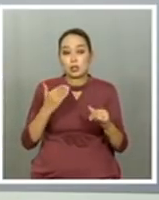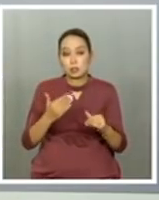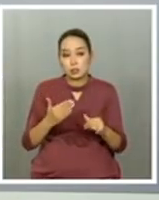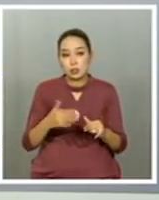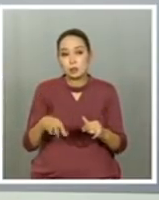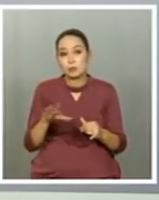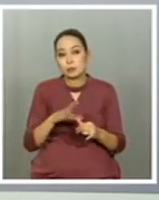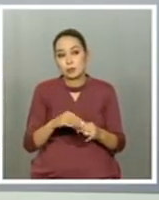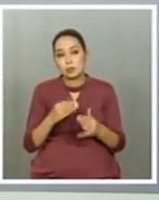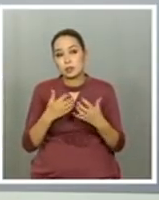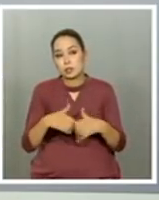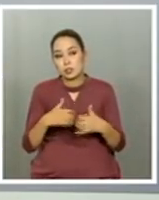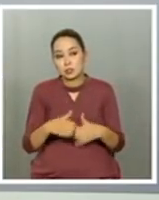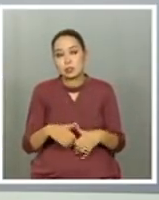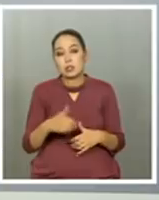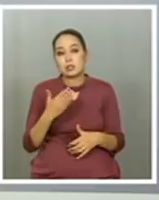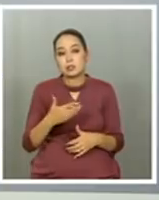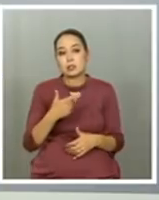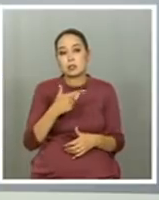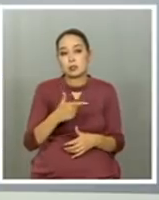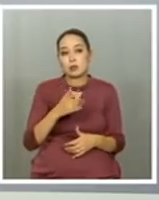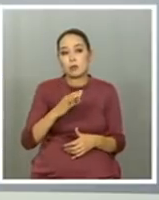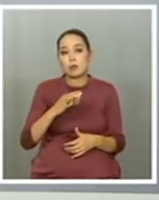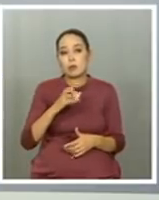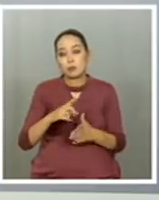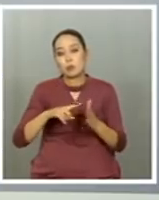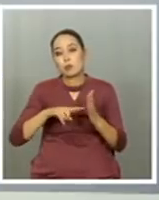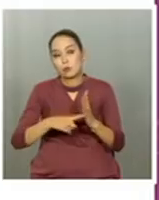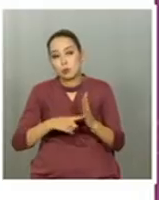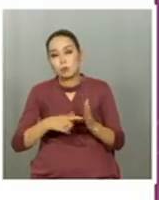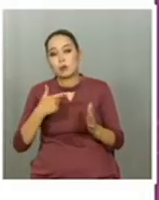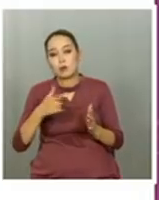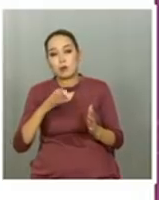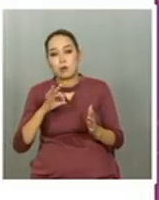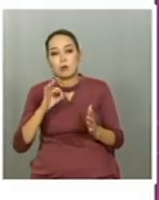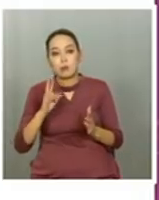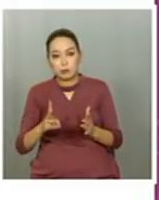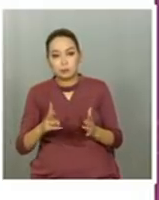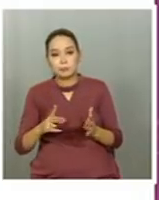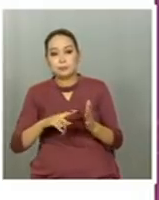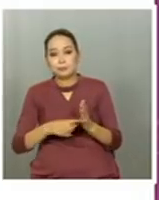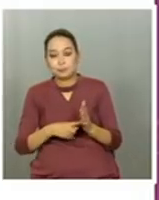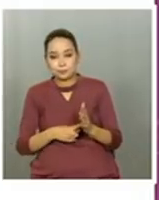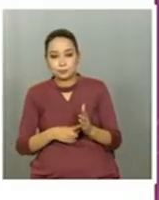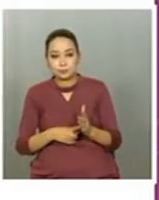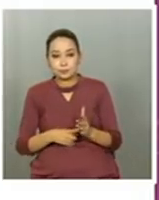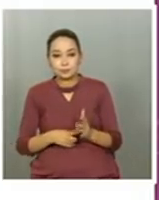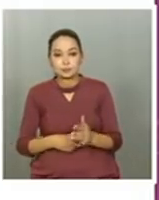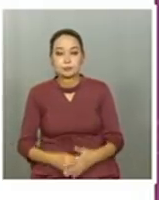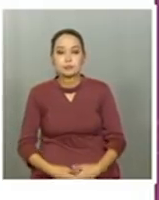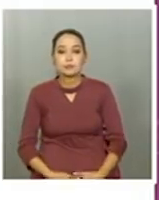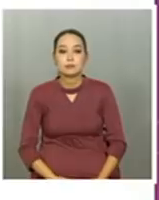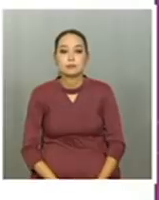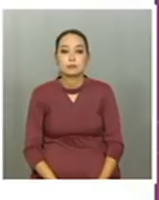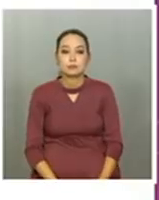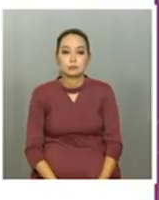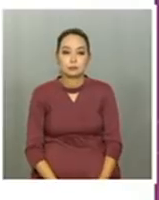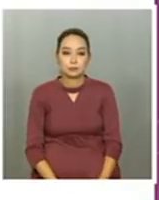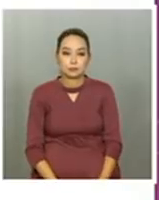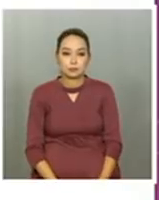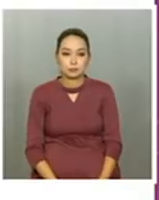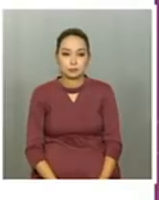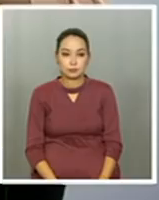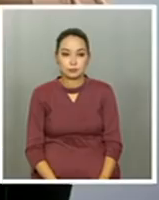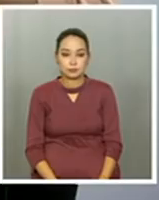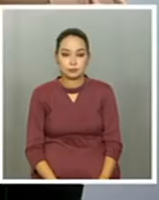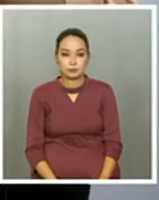пен окулярдың негізгі көбейтінісіне тең. Осындай жағдайда біз оның толық ұлғайтып түрін көре